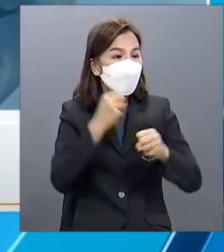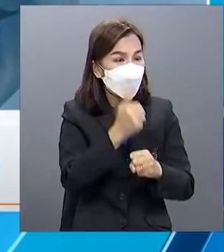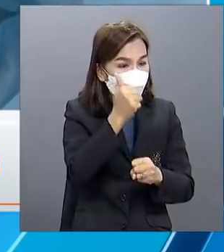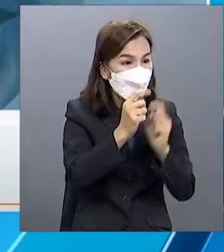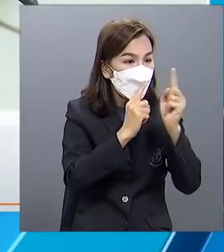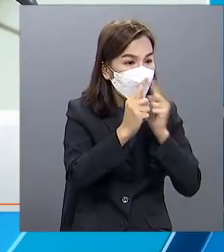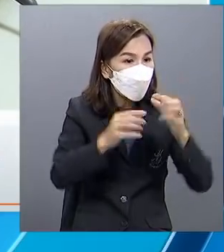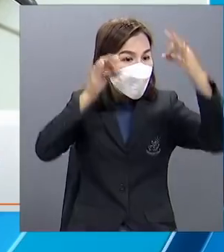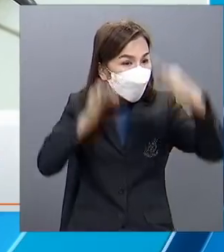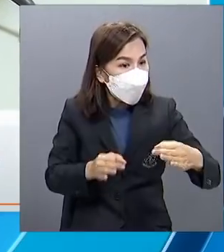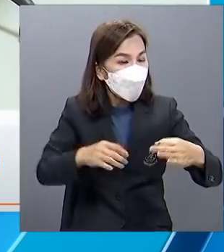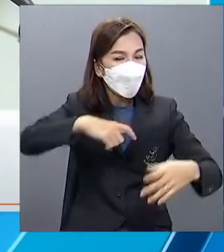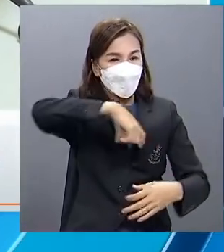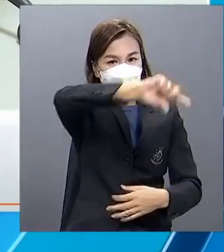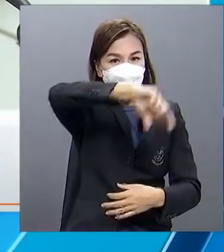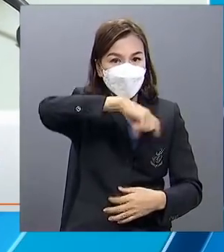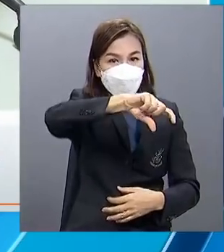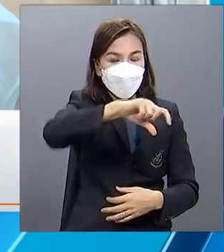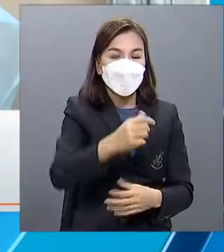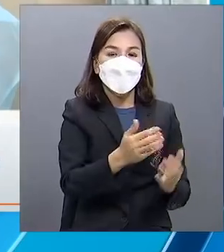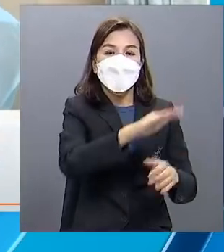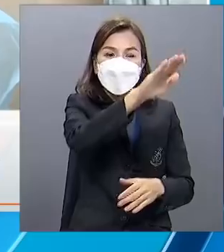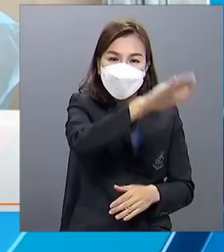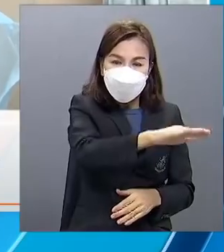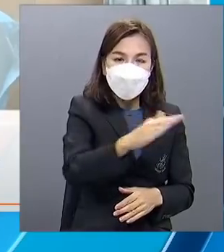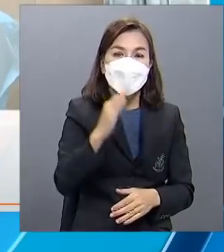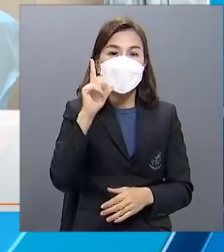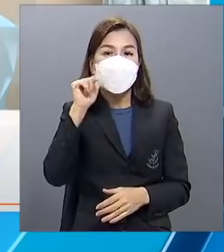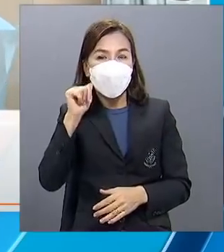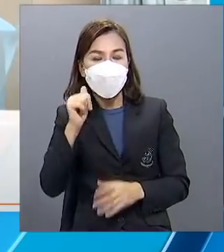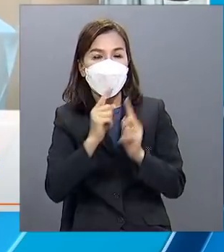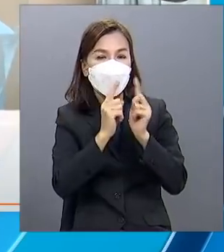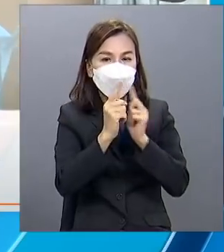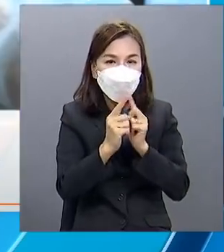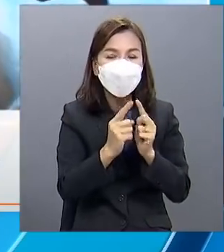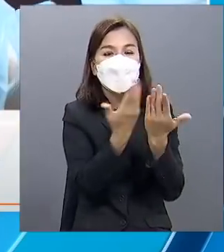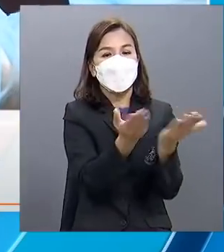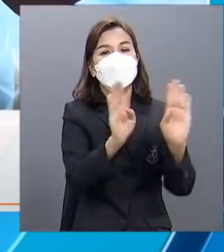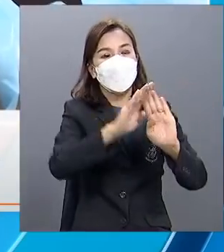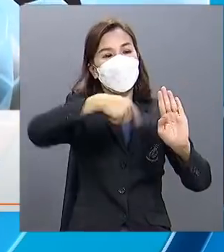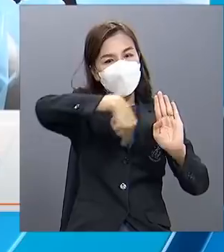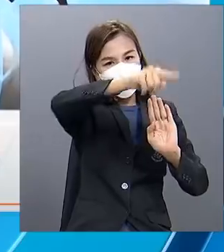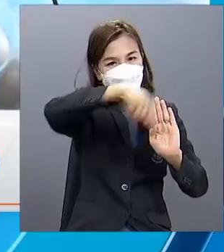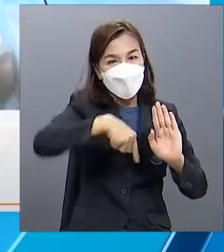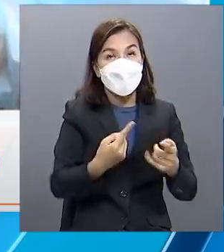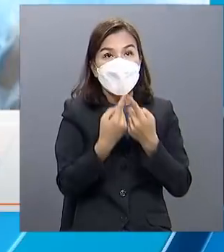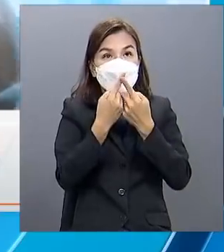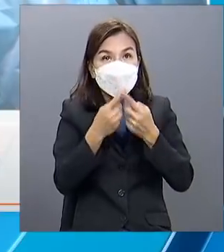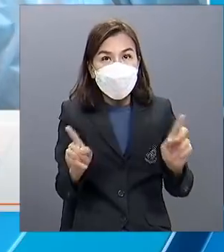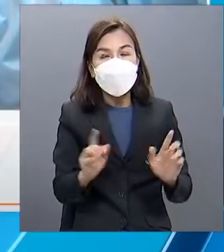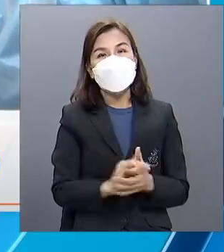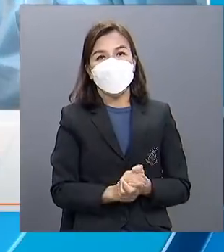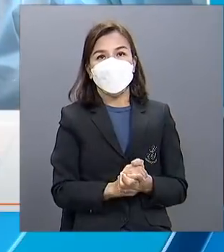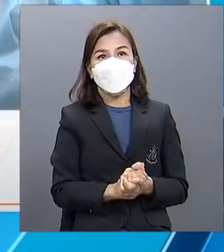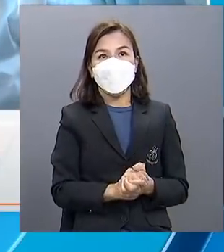ทีเดียวที่ที่แล้วแต่ว่าเป็นเป็นเทคนิคของแต่ละครอบครัวต้องคิดว่าถ้าให้บุตรหลานเนี่ยหรือว่าลูกตัวน้อยเนี่ย